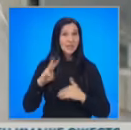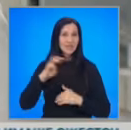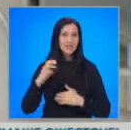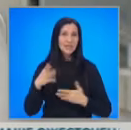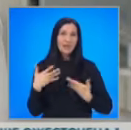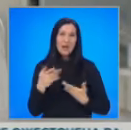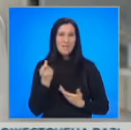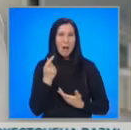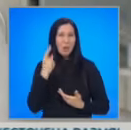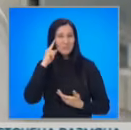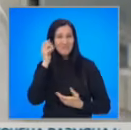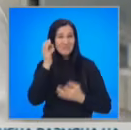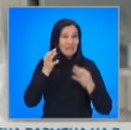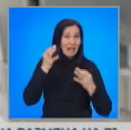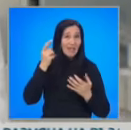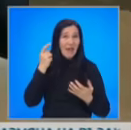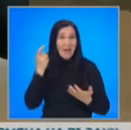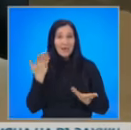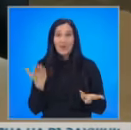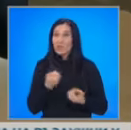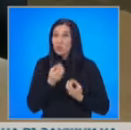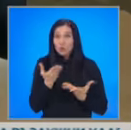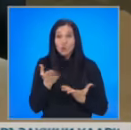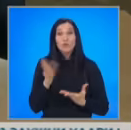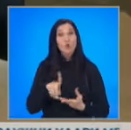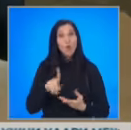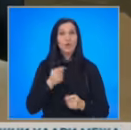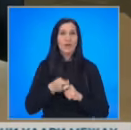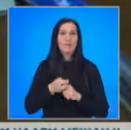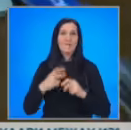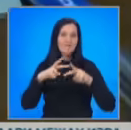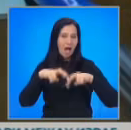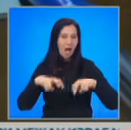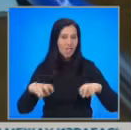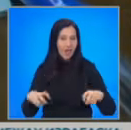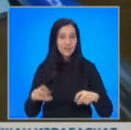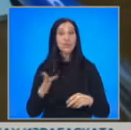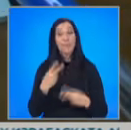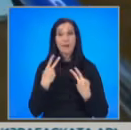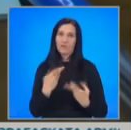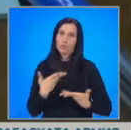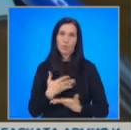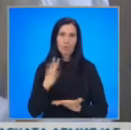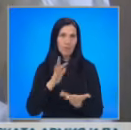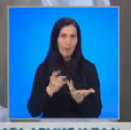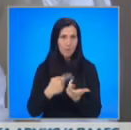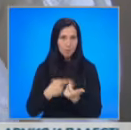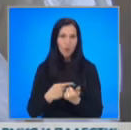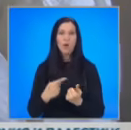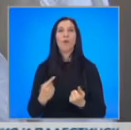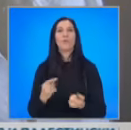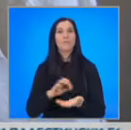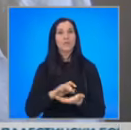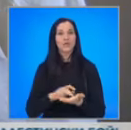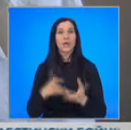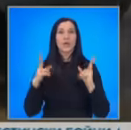заявления, малко ще гадаем къде ще се случи, но ще направим анализ и ще предвидим необходимата бройка от машините. Решен е и